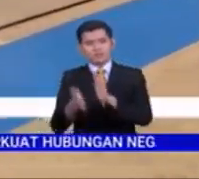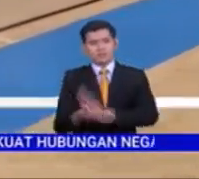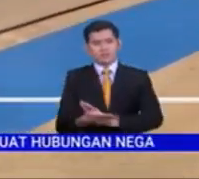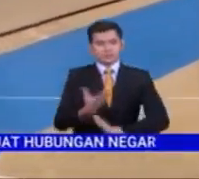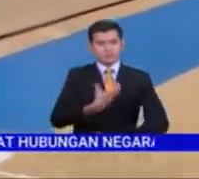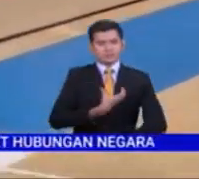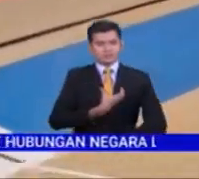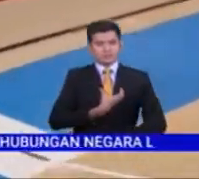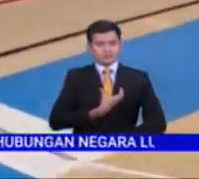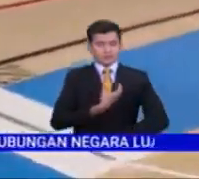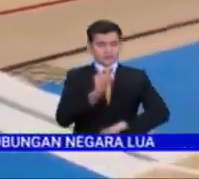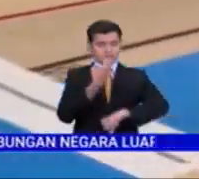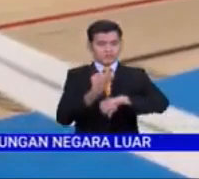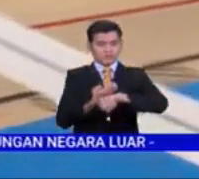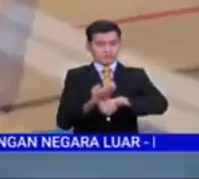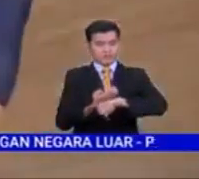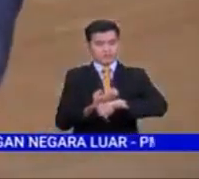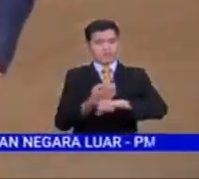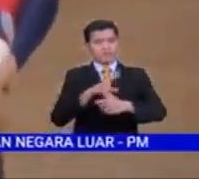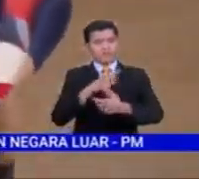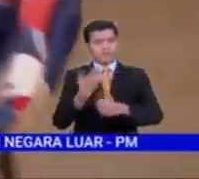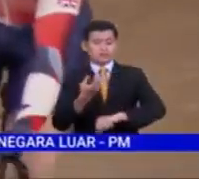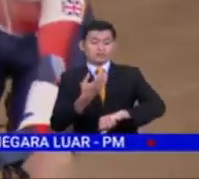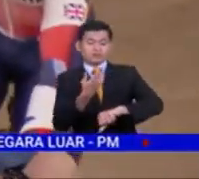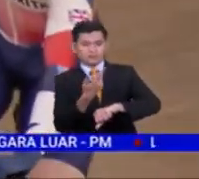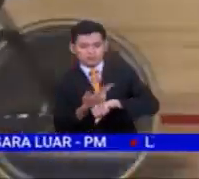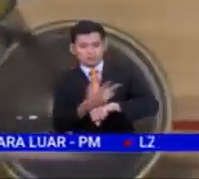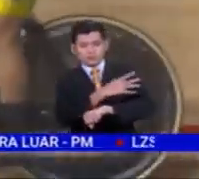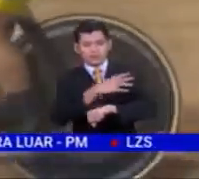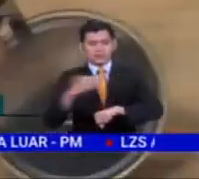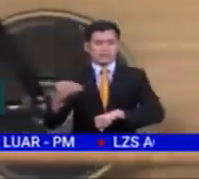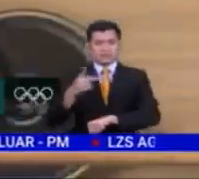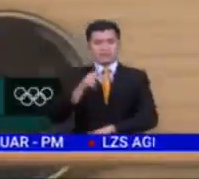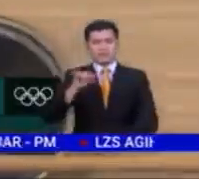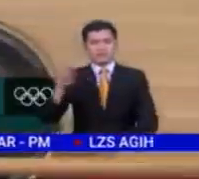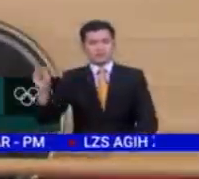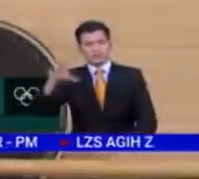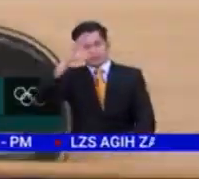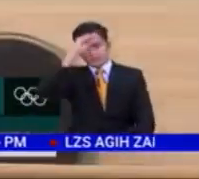dan gangsa dalam acara kirin lelaki.